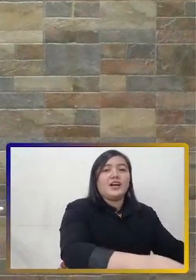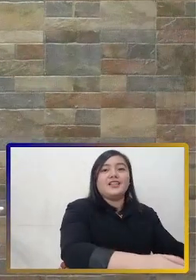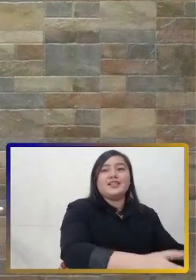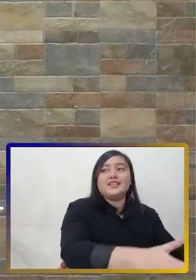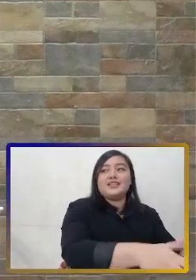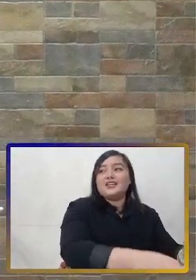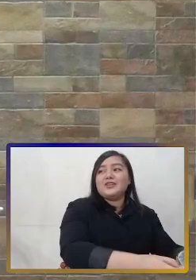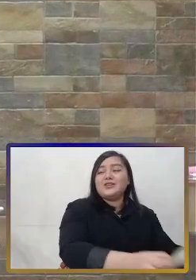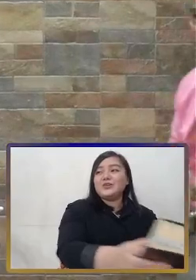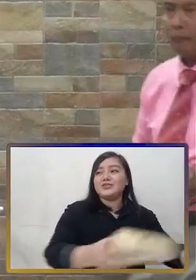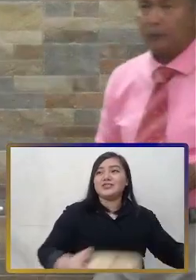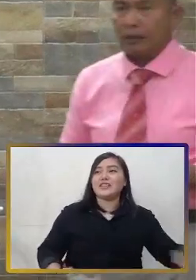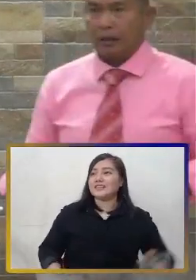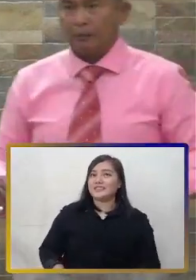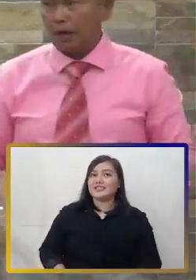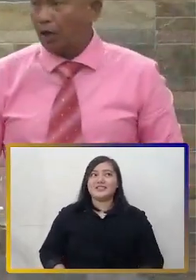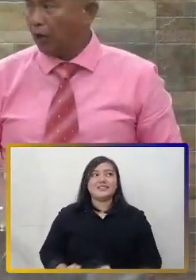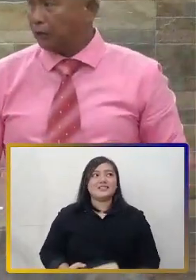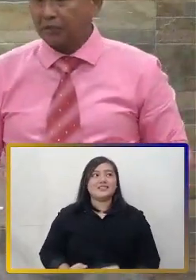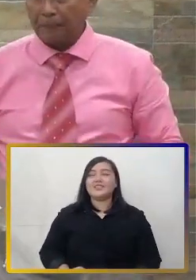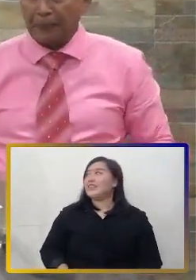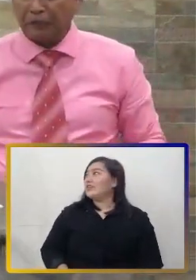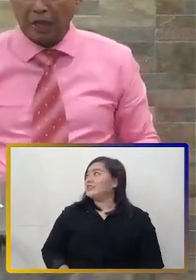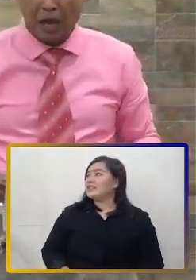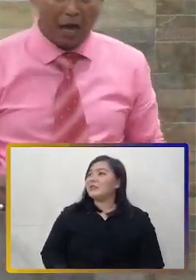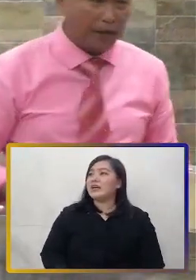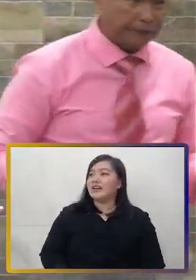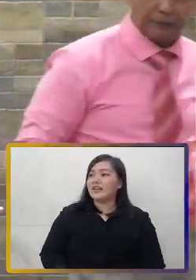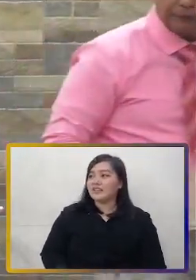po ay aawin.